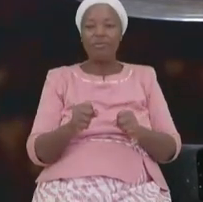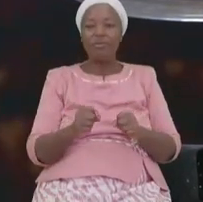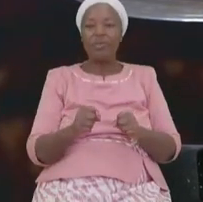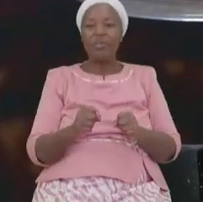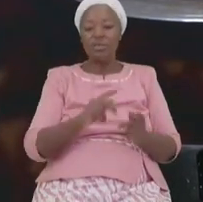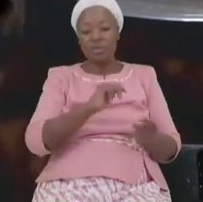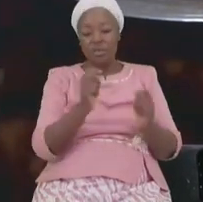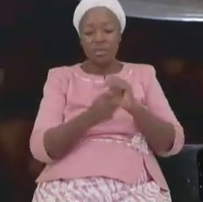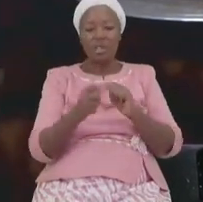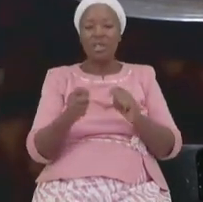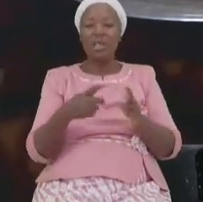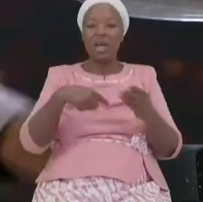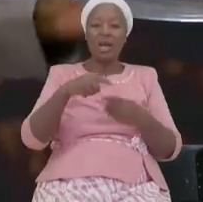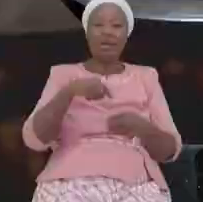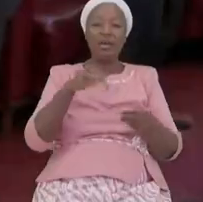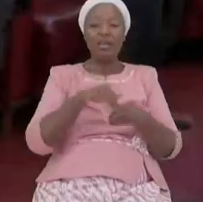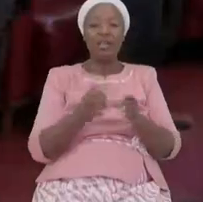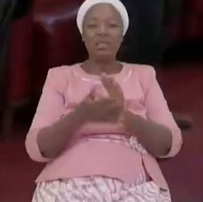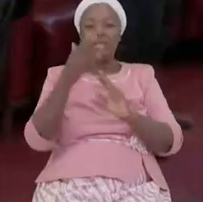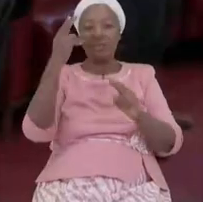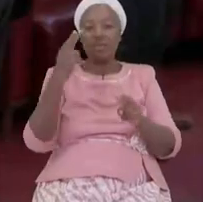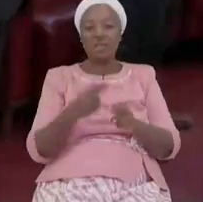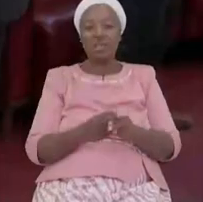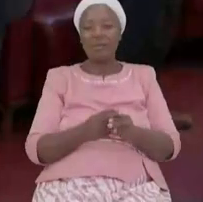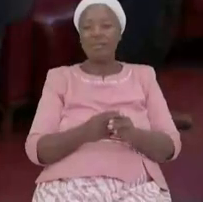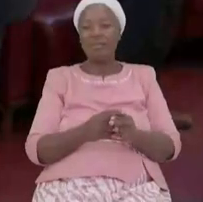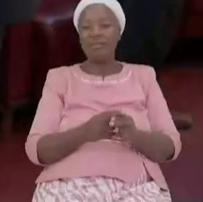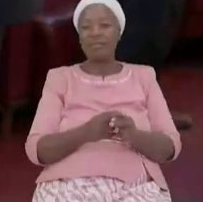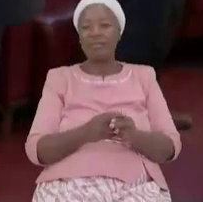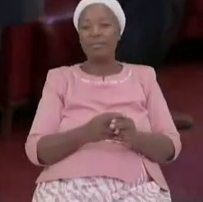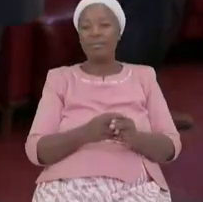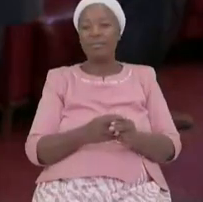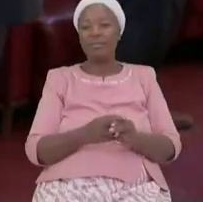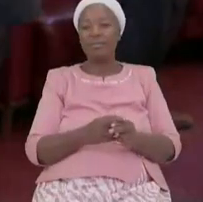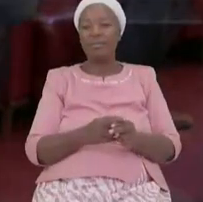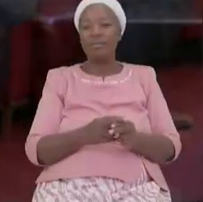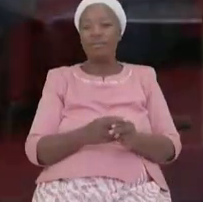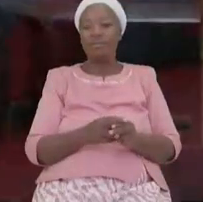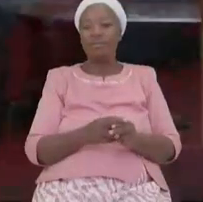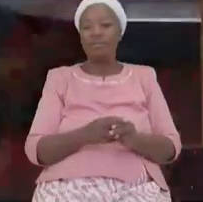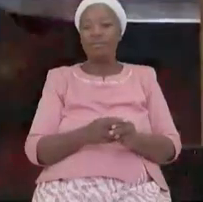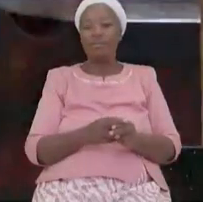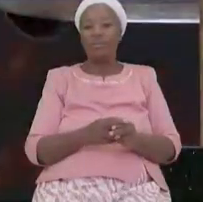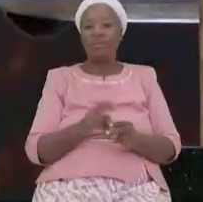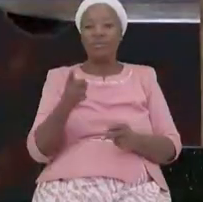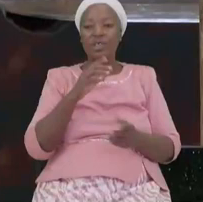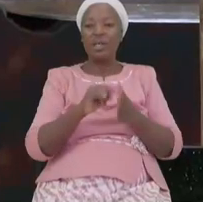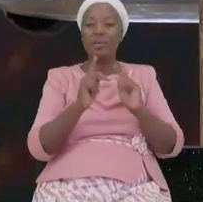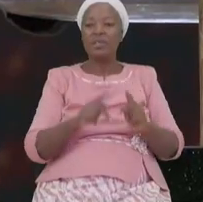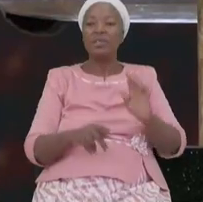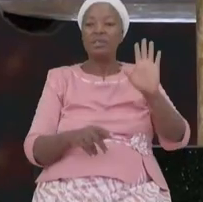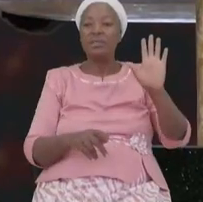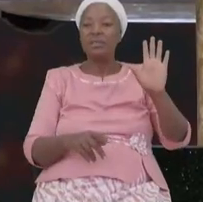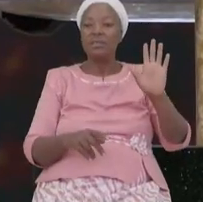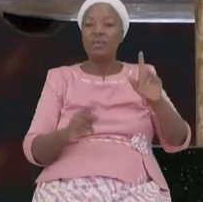un changement pratique défini au nom de Jésus. Où est-elle? Où